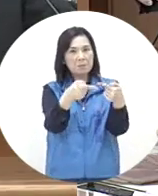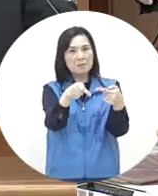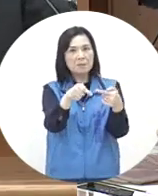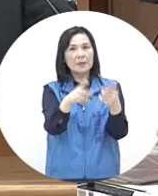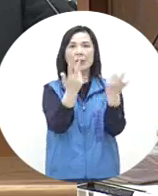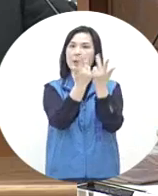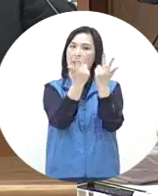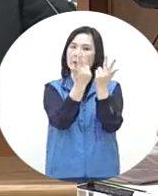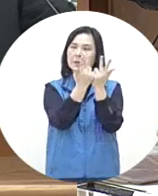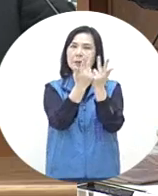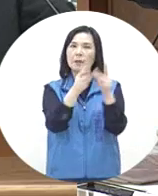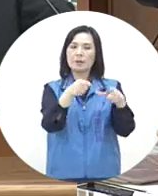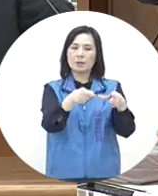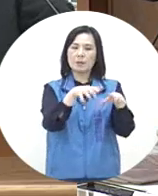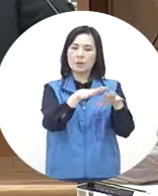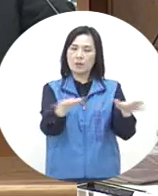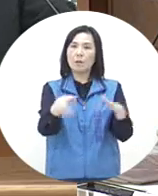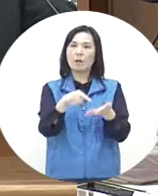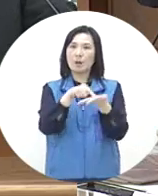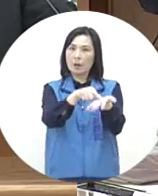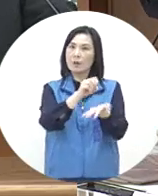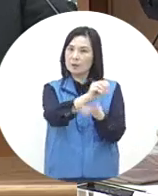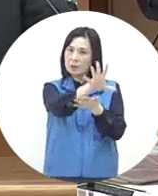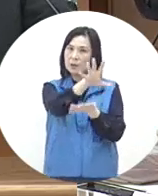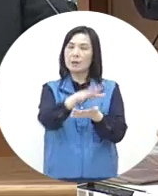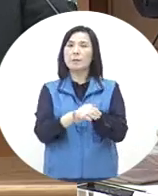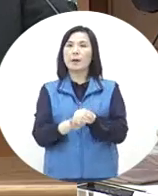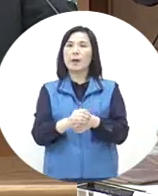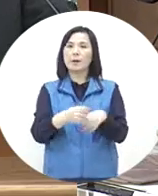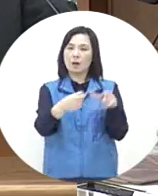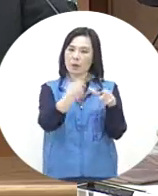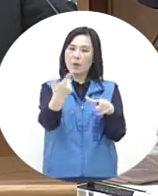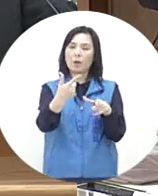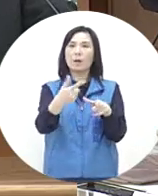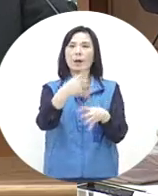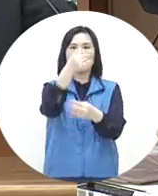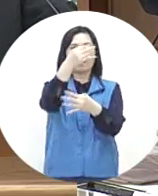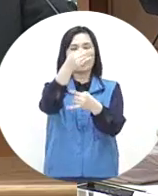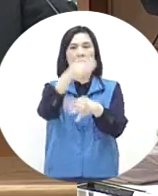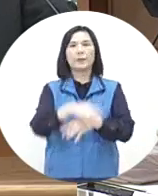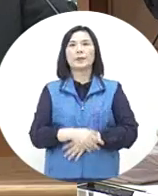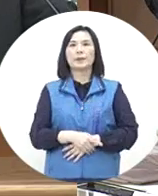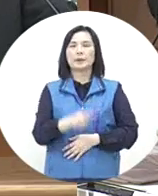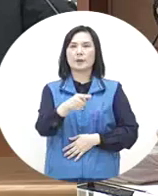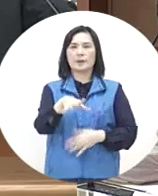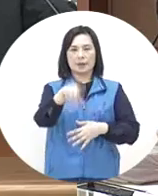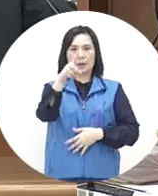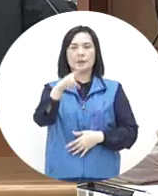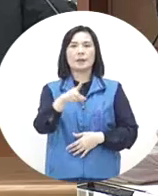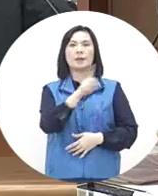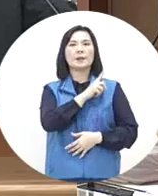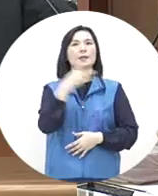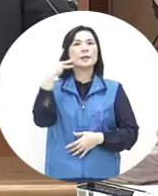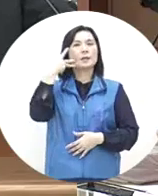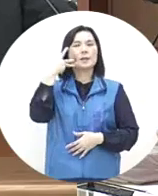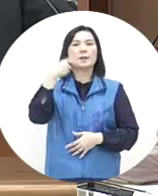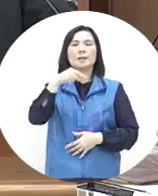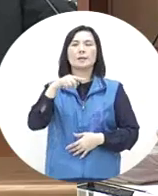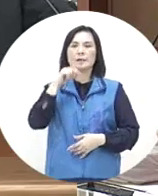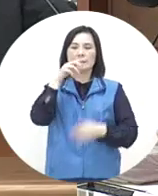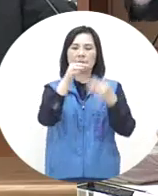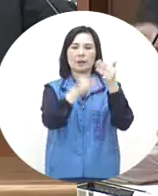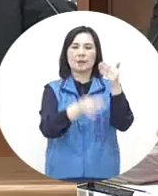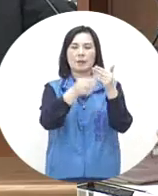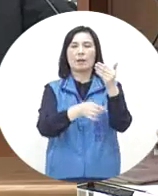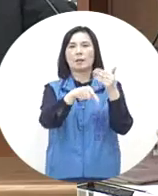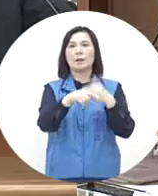的公安申报的公告实施日起，齁，啊，是不是先行订这个自治条例来因应？因为哦，如果你哭